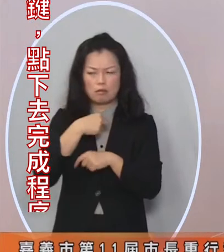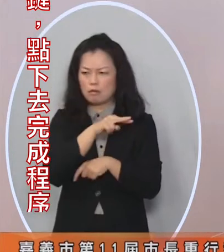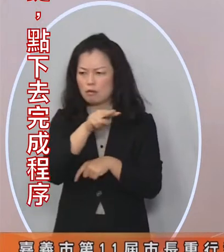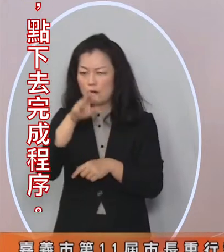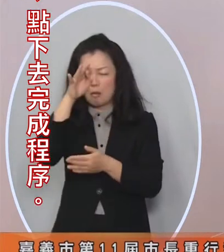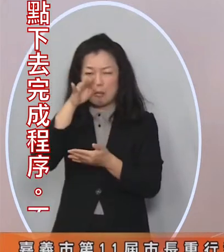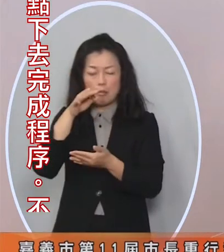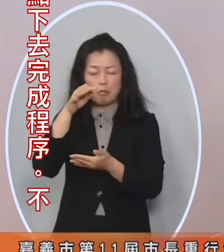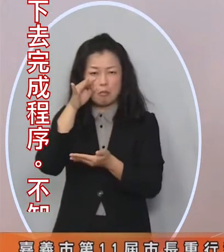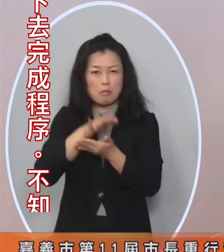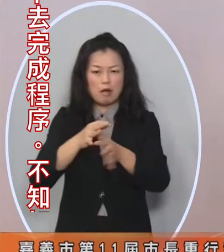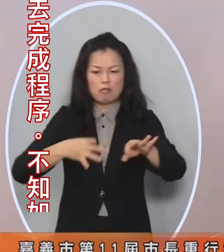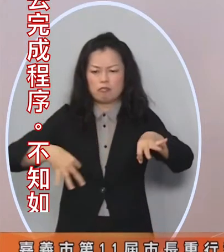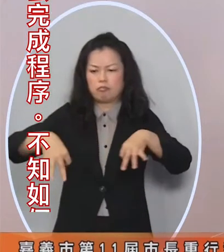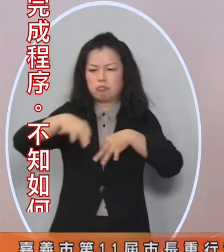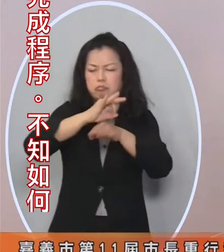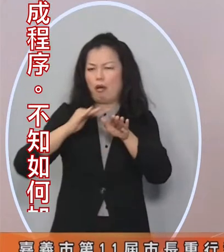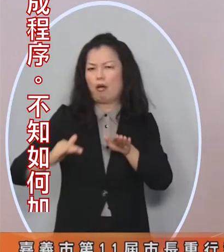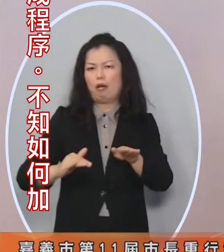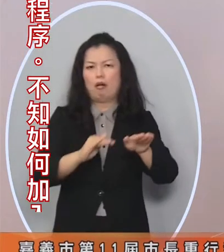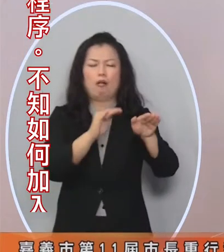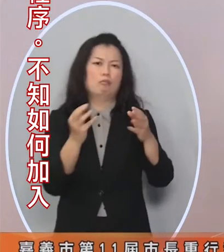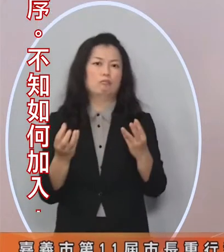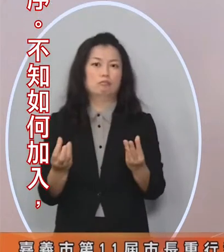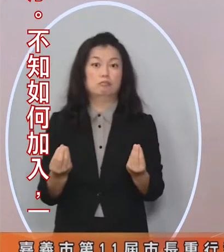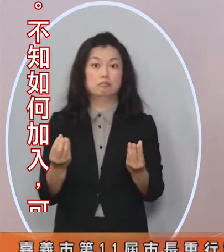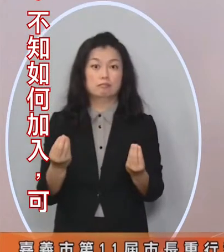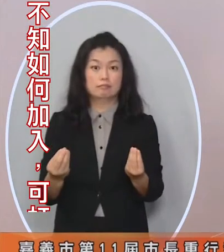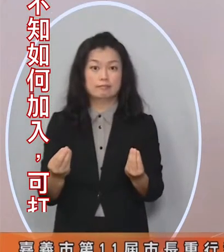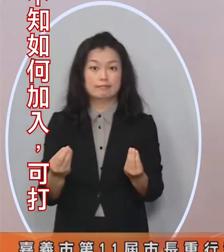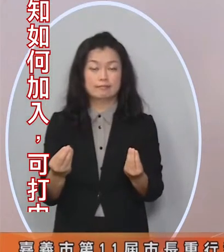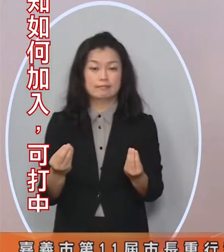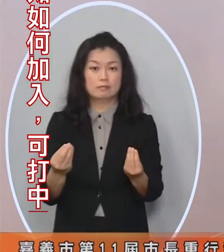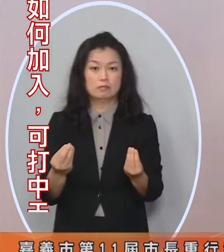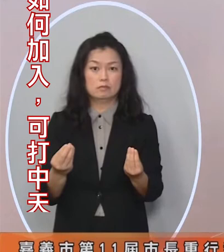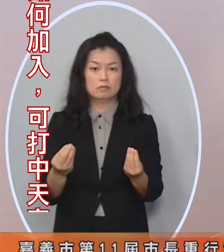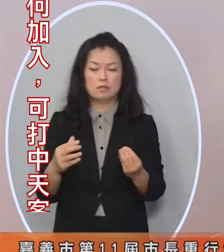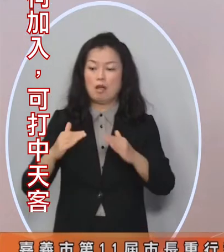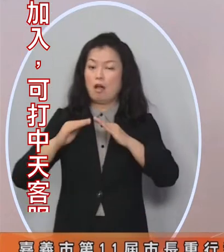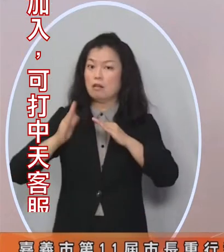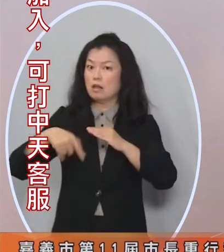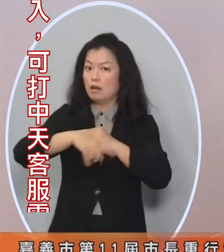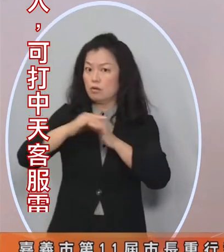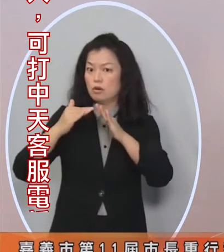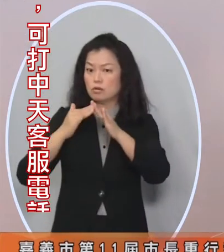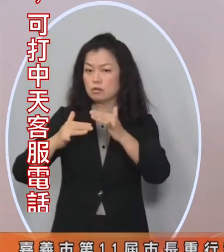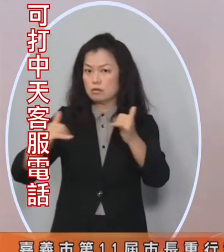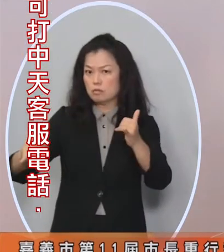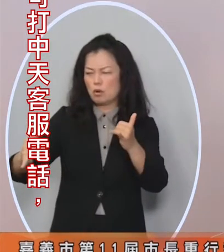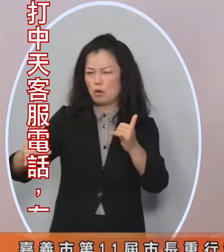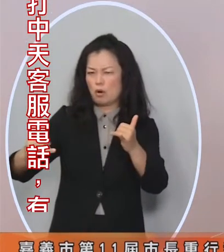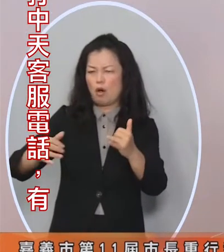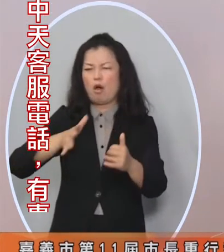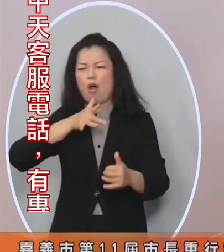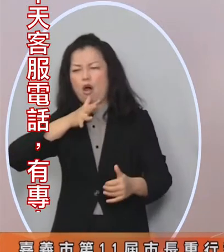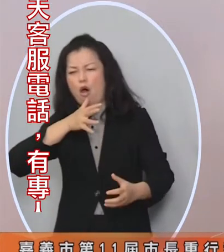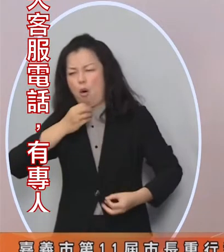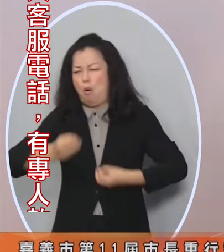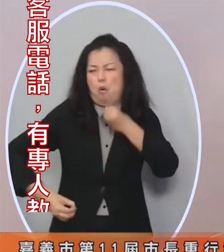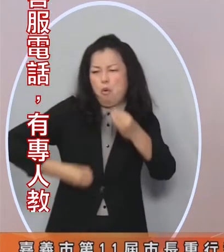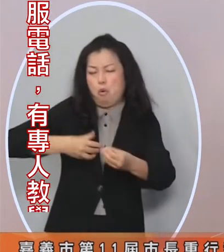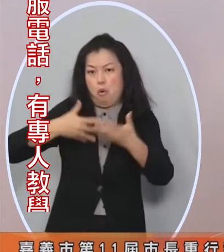济状况一直是停滞不前，但是这些市民的声音好像市长并没有听清